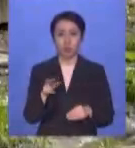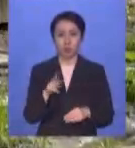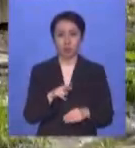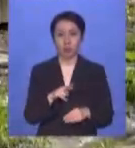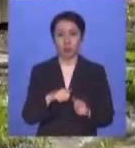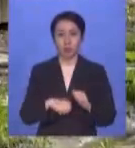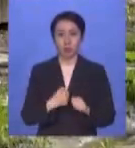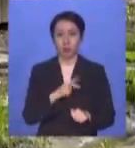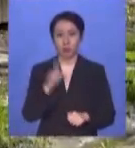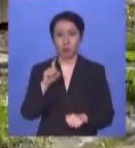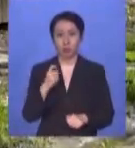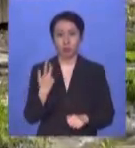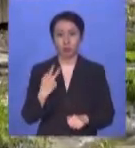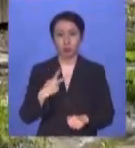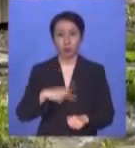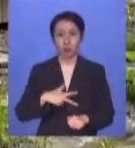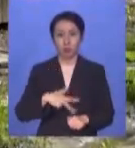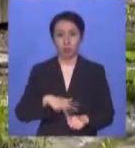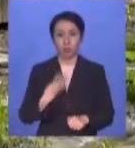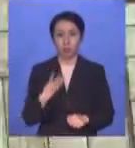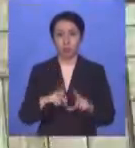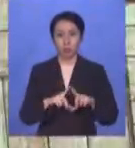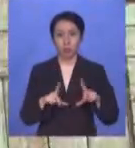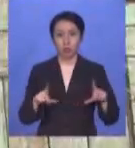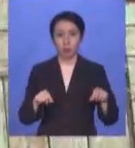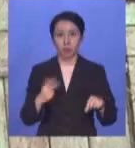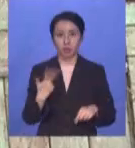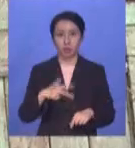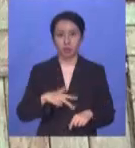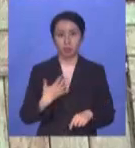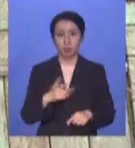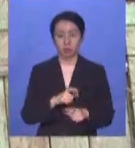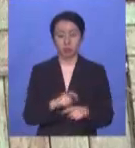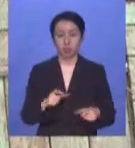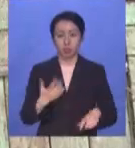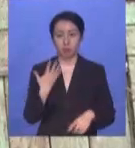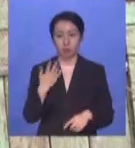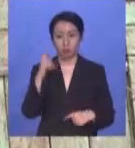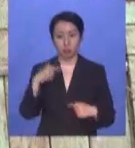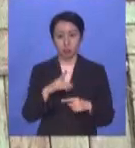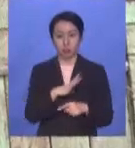ними закрепили 134 объекта. Привлечены 35 человек и